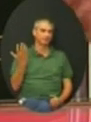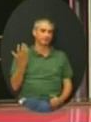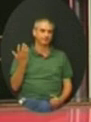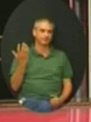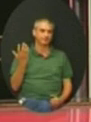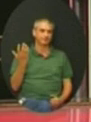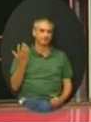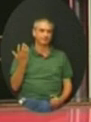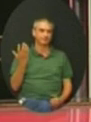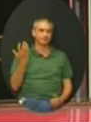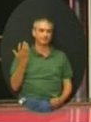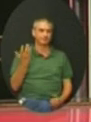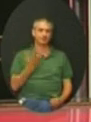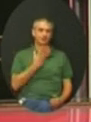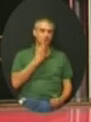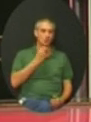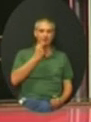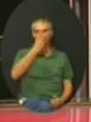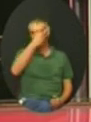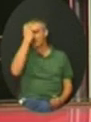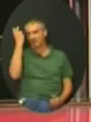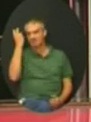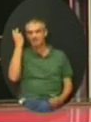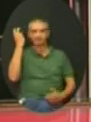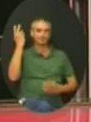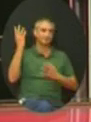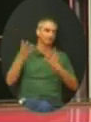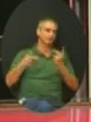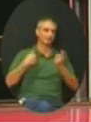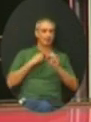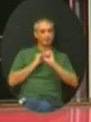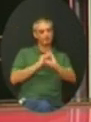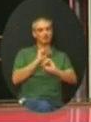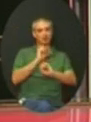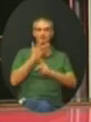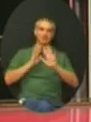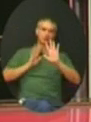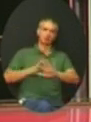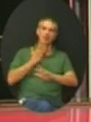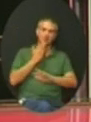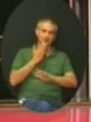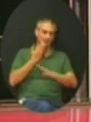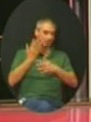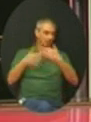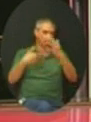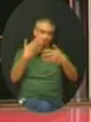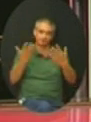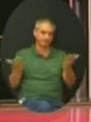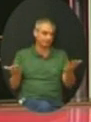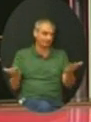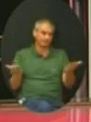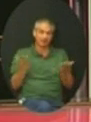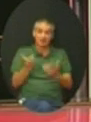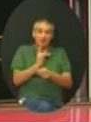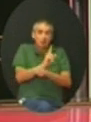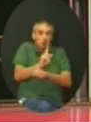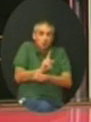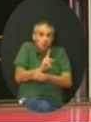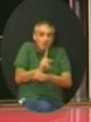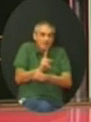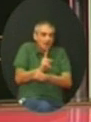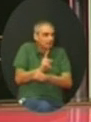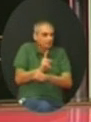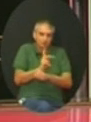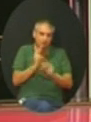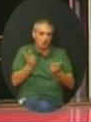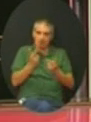של יהודים וערבים ופטריוטים ושונאי ישראל וכן הלאה וכן הלאה. זו תקופה